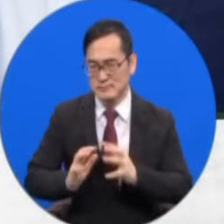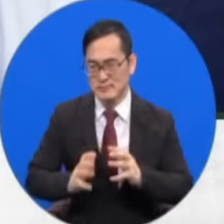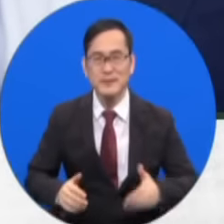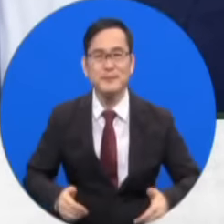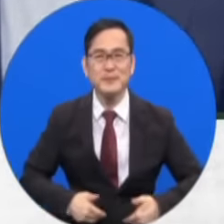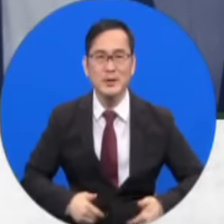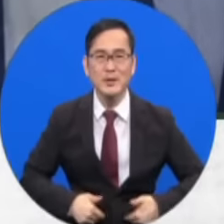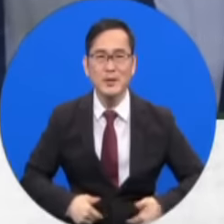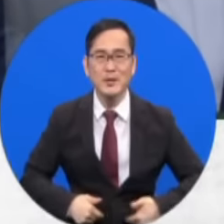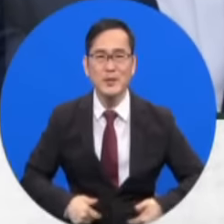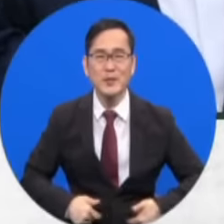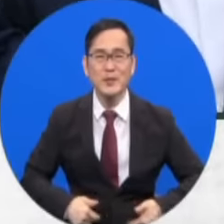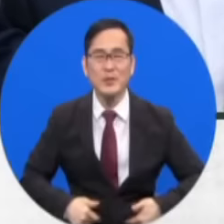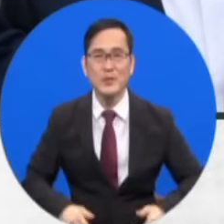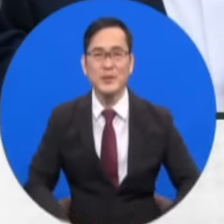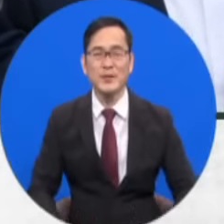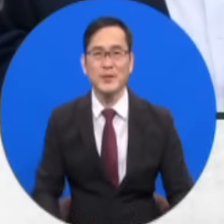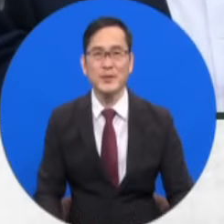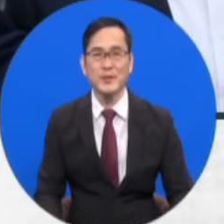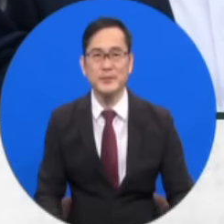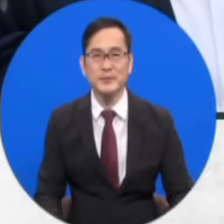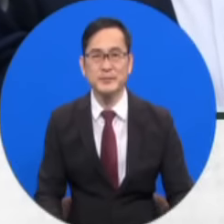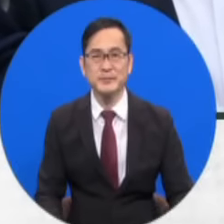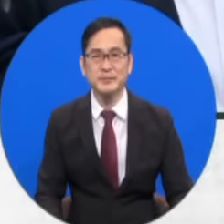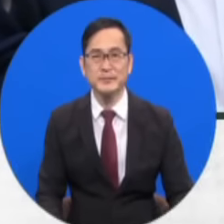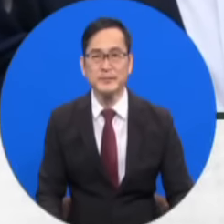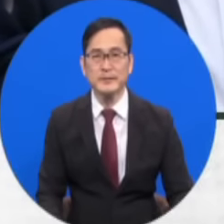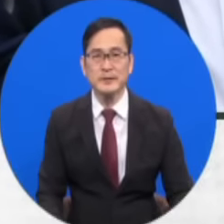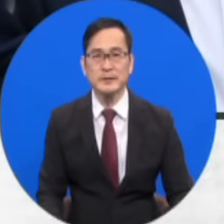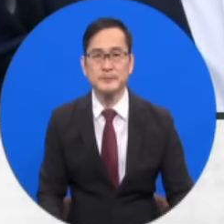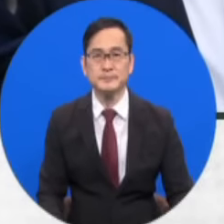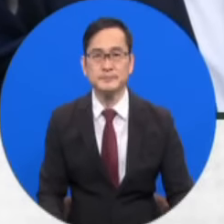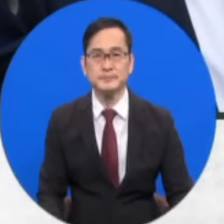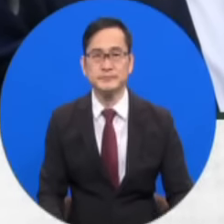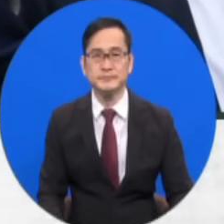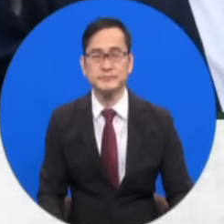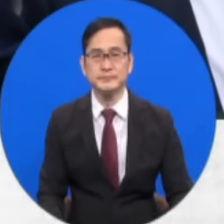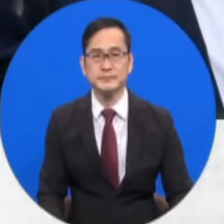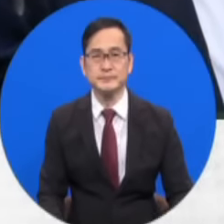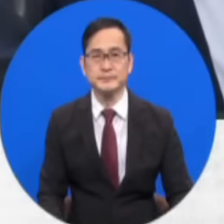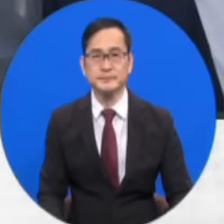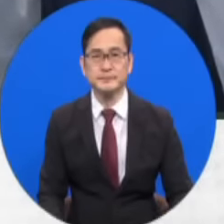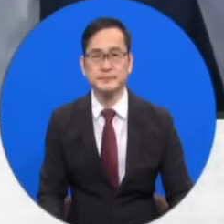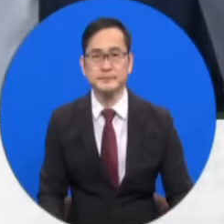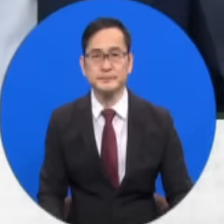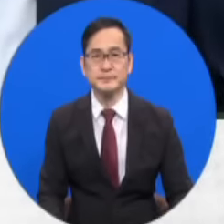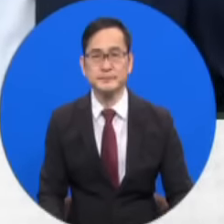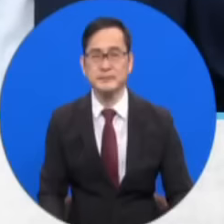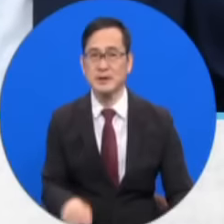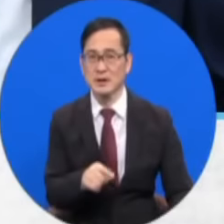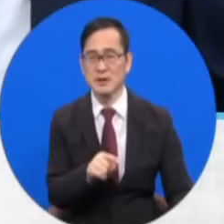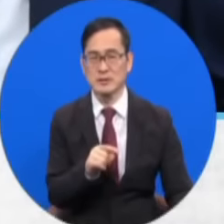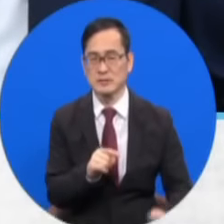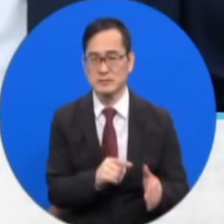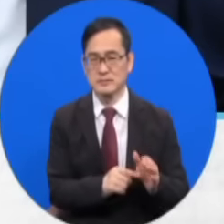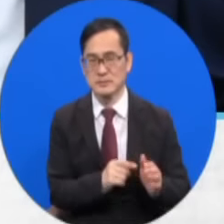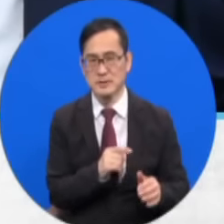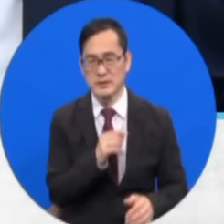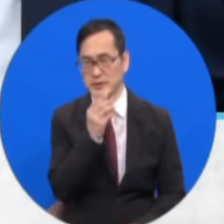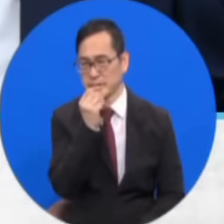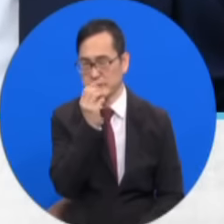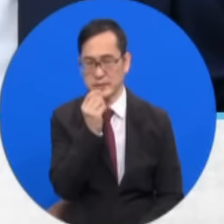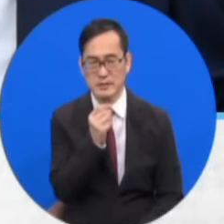집권당인 지금 어 어 국민의 임과 함께 해결해 나가려고 해야 된다 그것을 회피하고 뒤로 물러서서 될